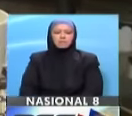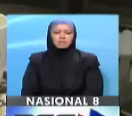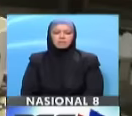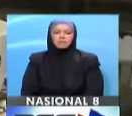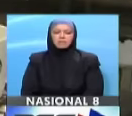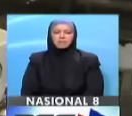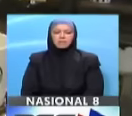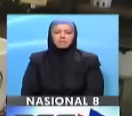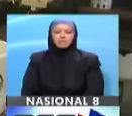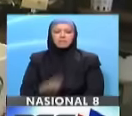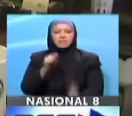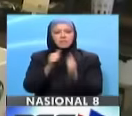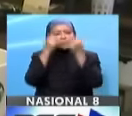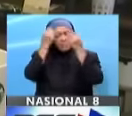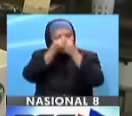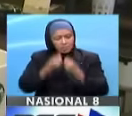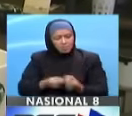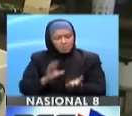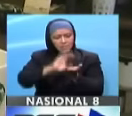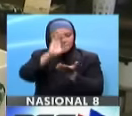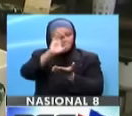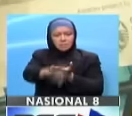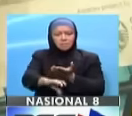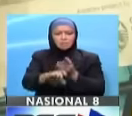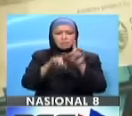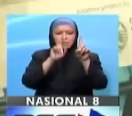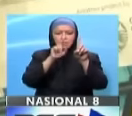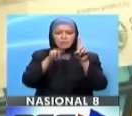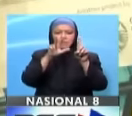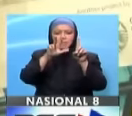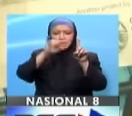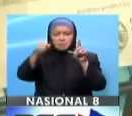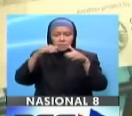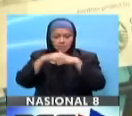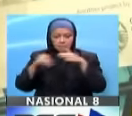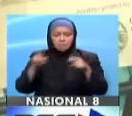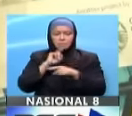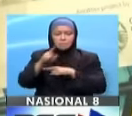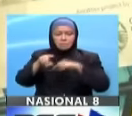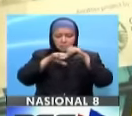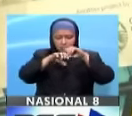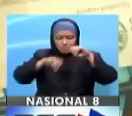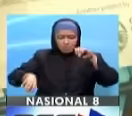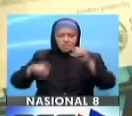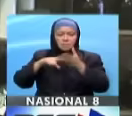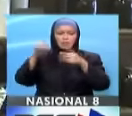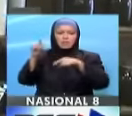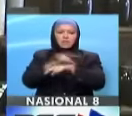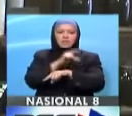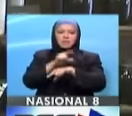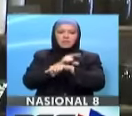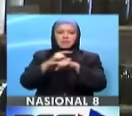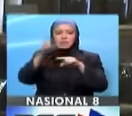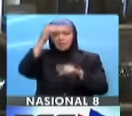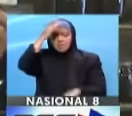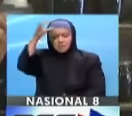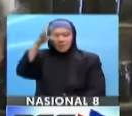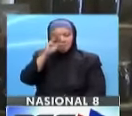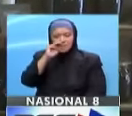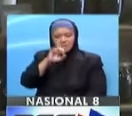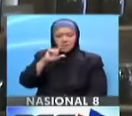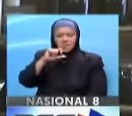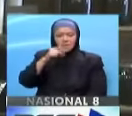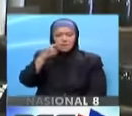Dengan jumlah pelaburan RM1.35 juta, cawangan ini menggunakan pakai konsep mengkuang untuk menarik perhatian lebih ramai pelanggan,